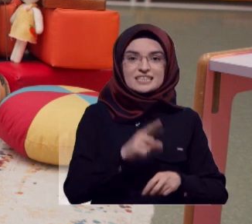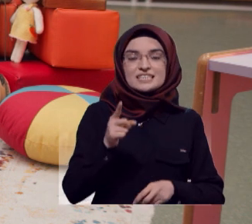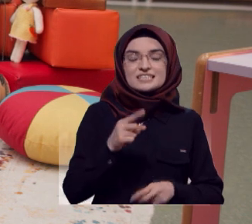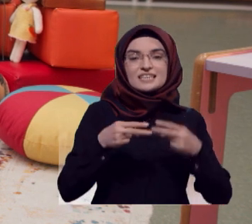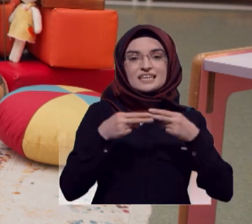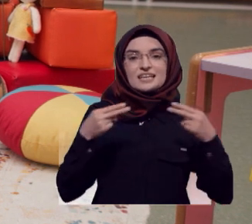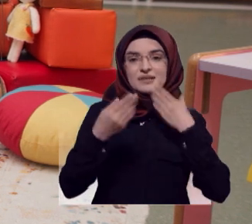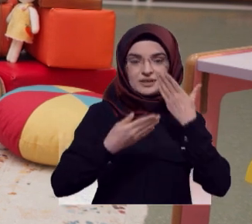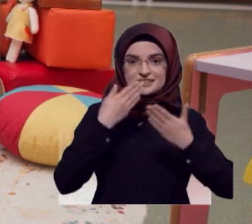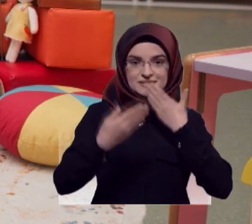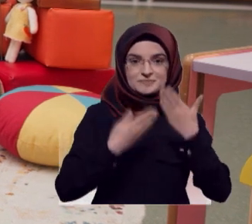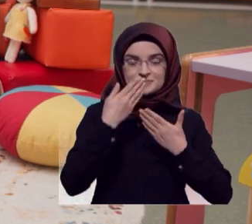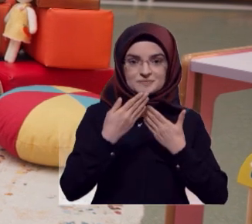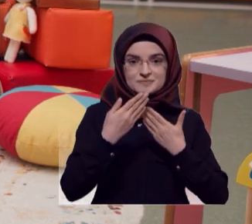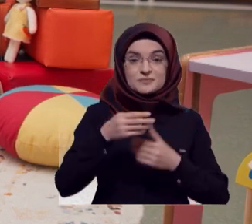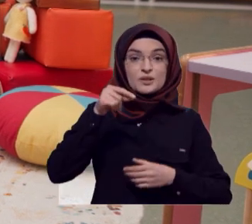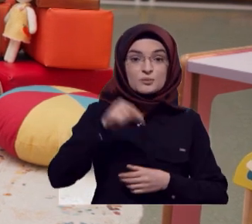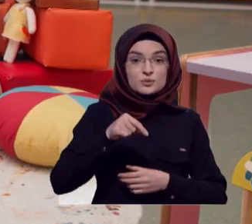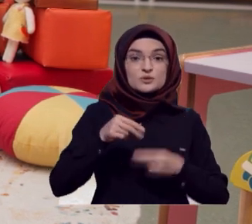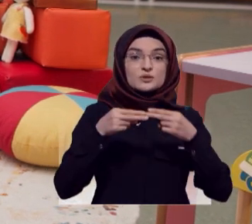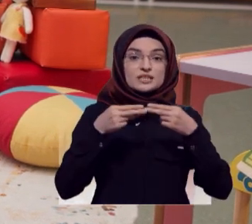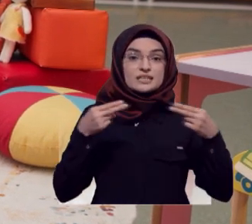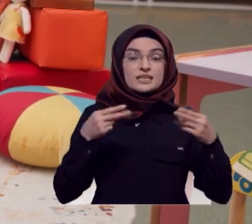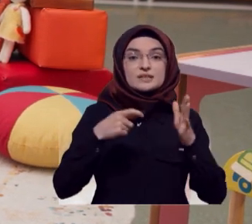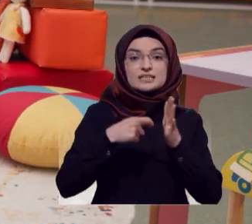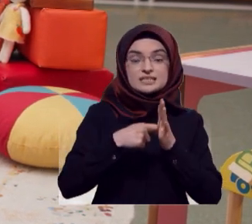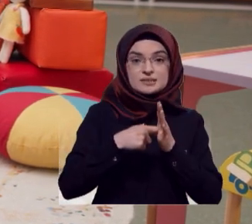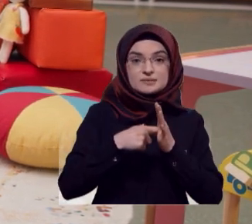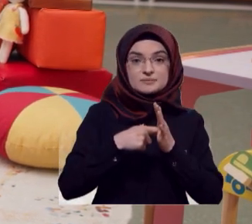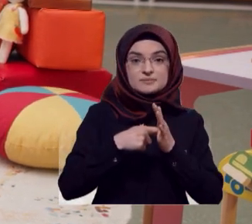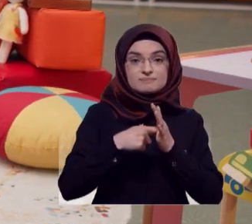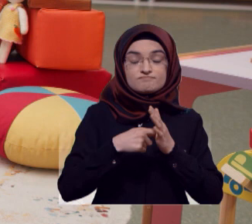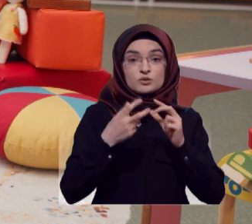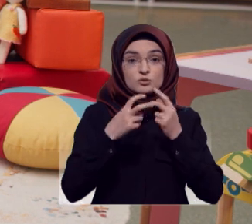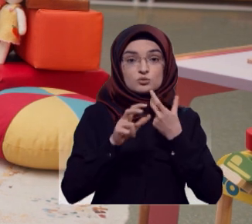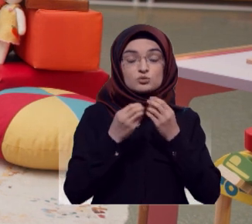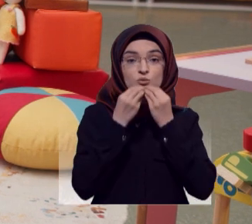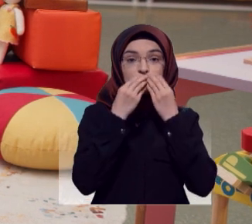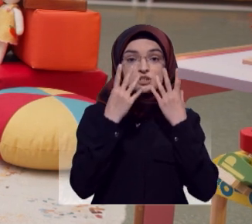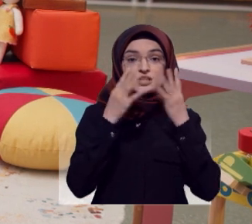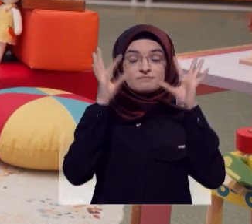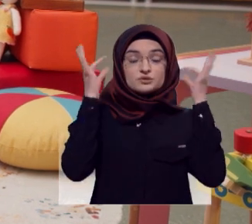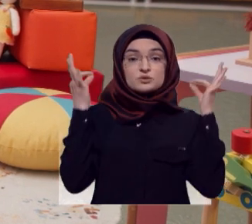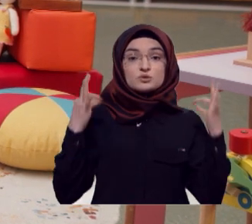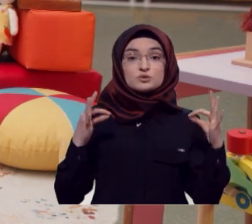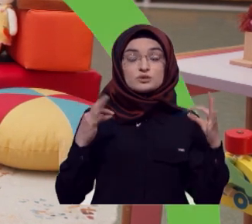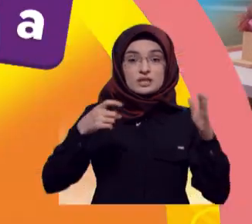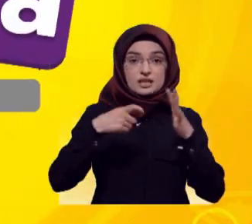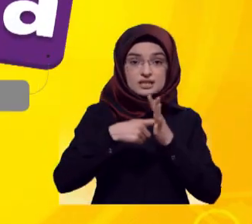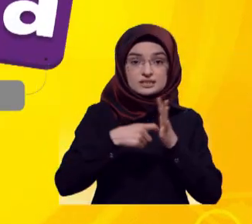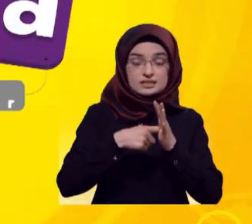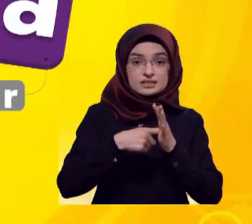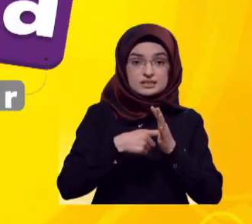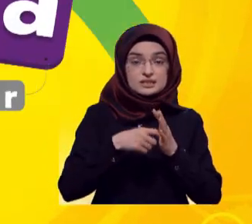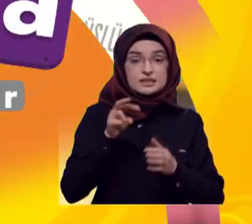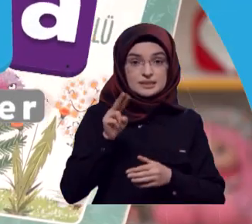bugün hikayemi anlatayım. Bugünkü hikayemizin ismi Küstüm Çiçeği Süslü. Adından da